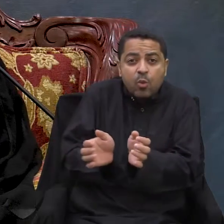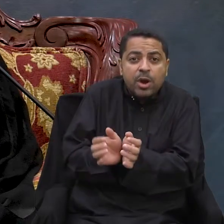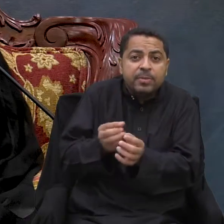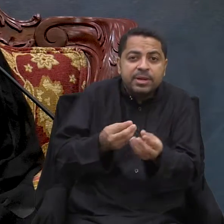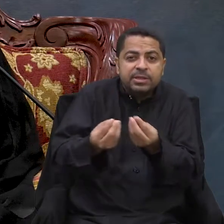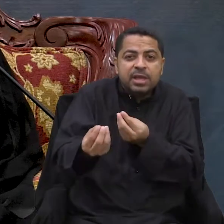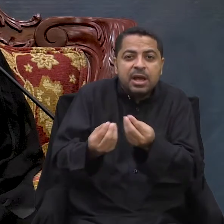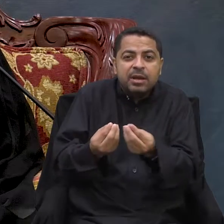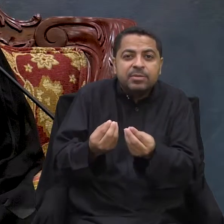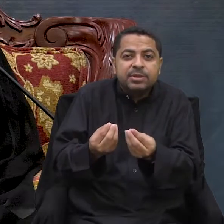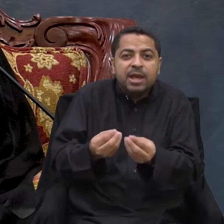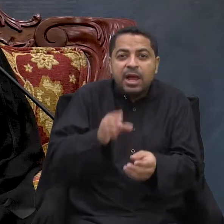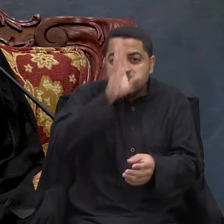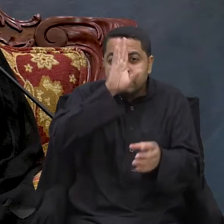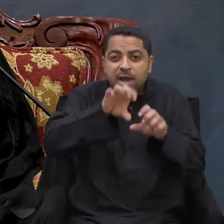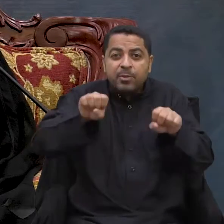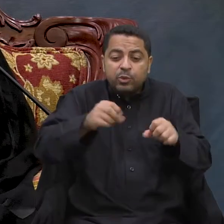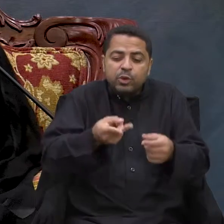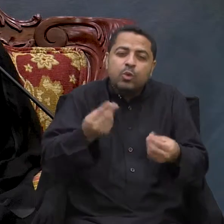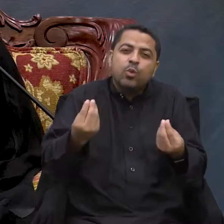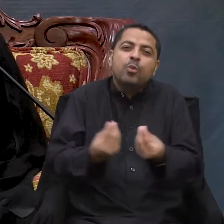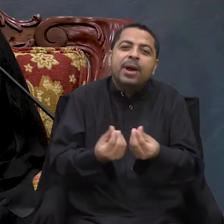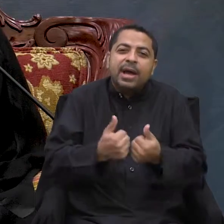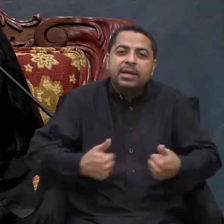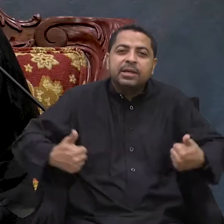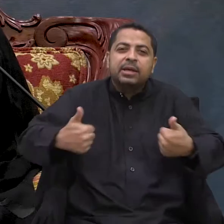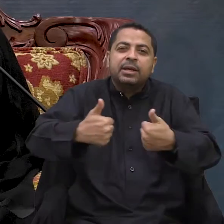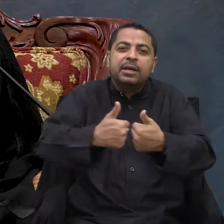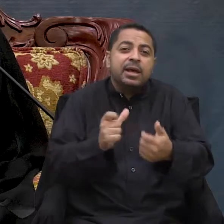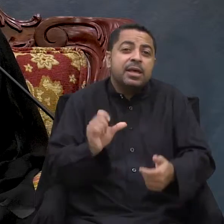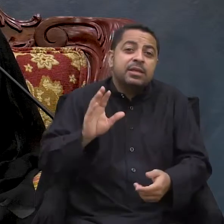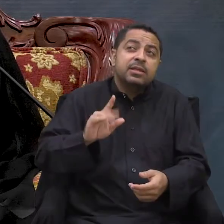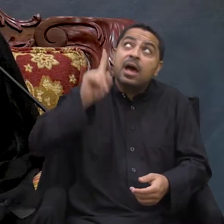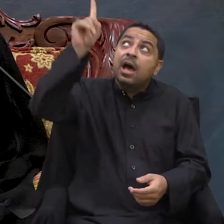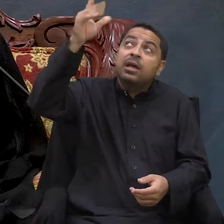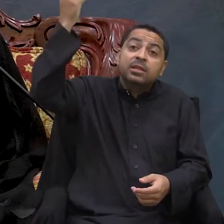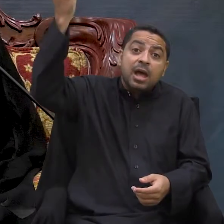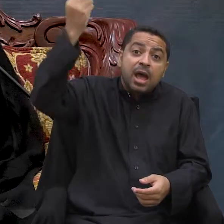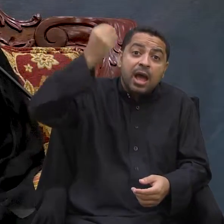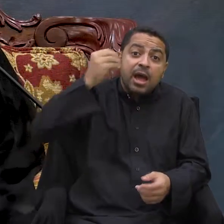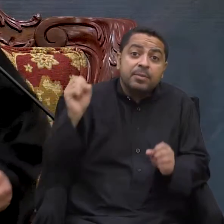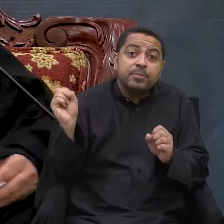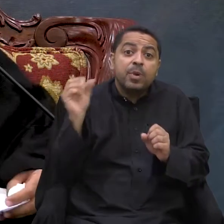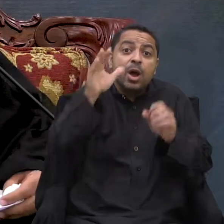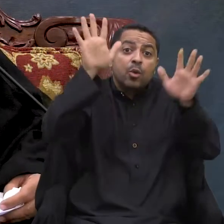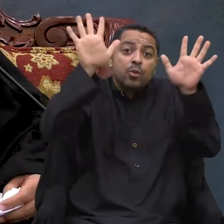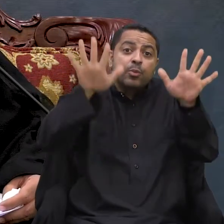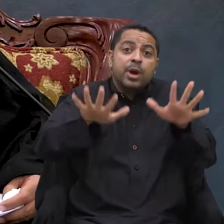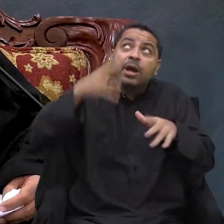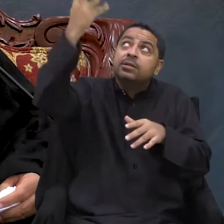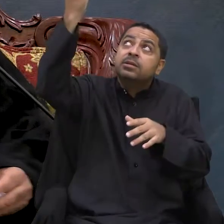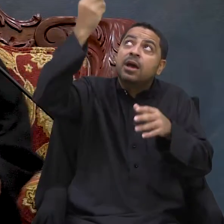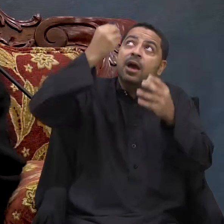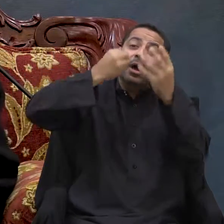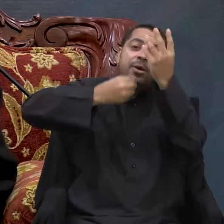فتذاكروا أمرنا إلا وتنزلت عليهم الملائكة وحلت عليهم